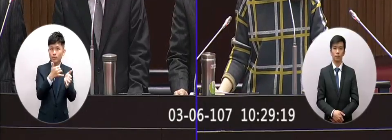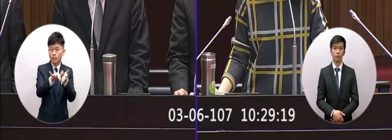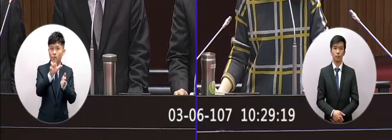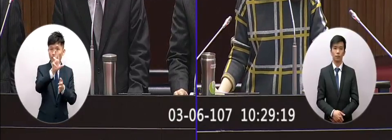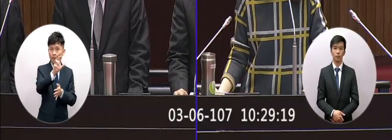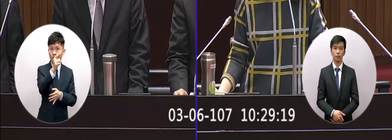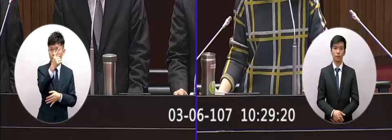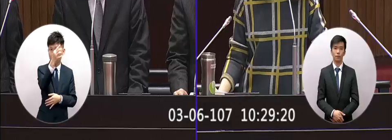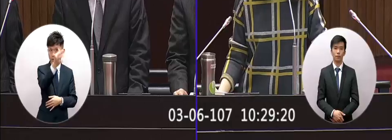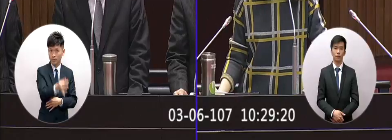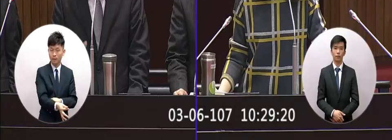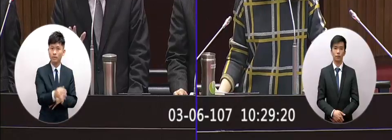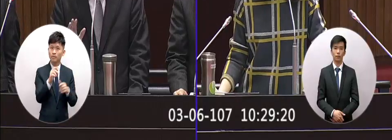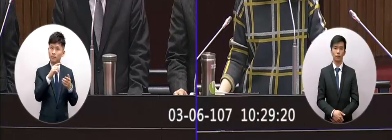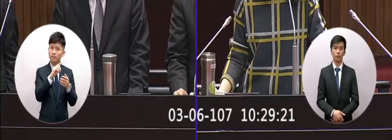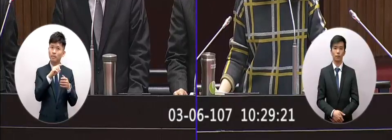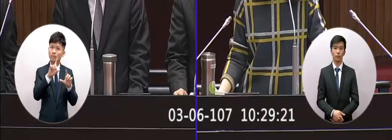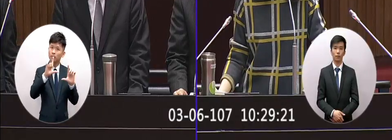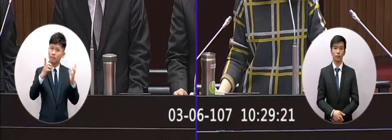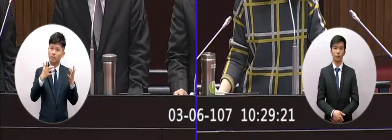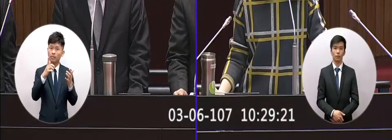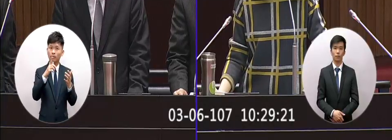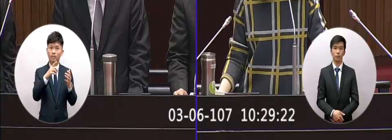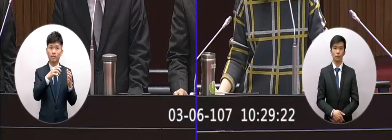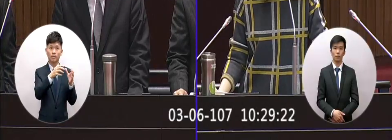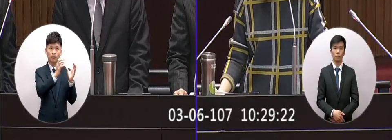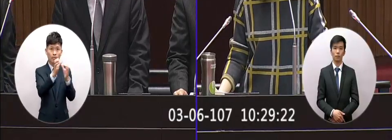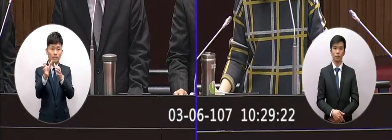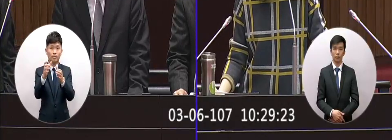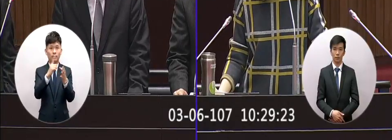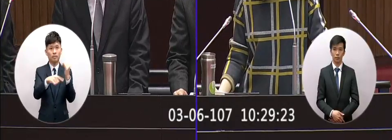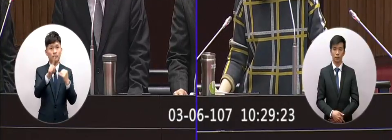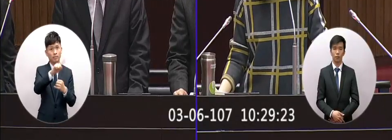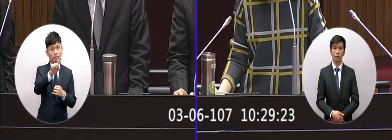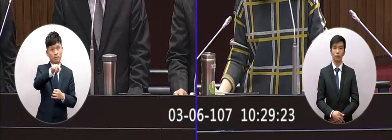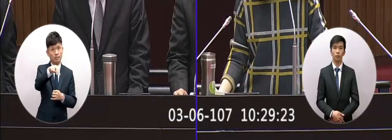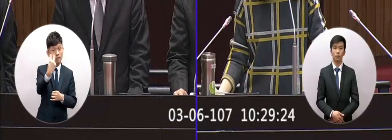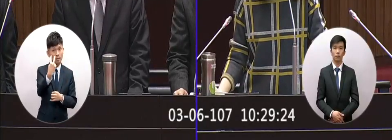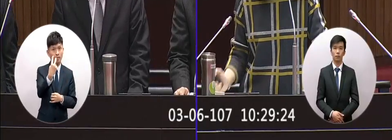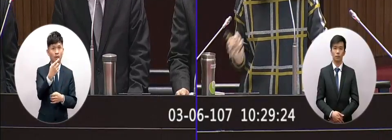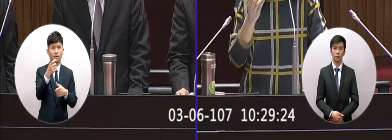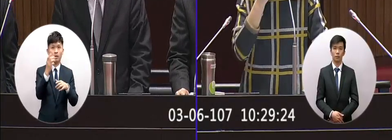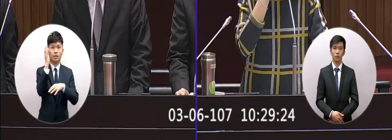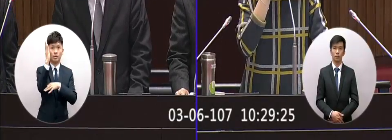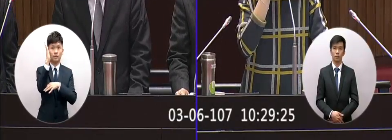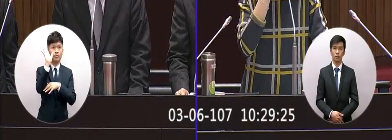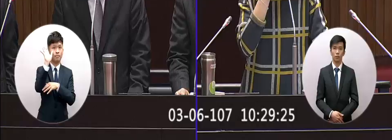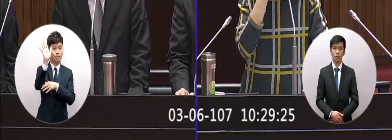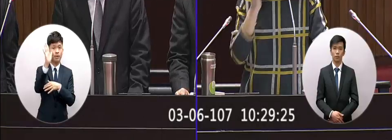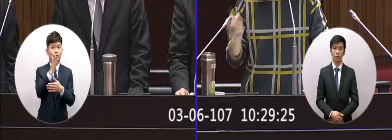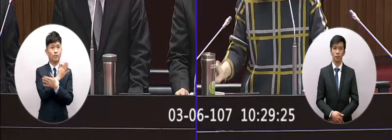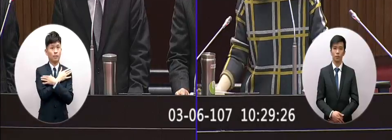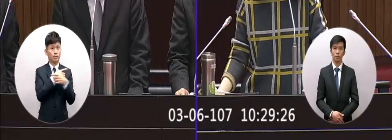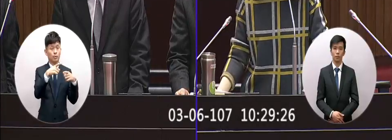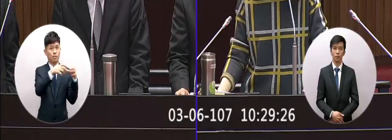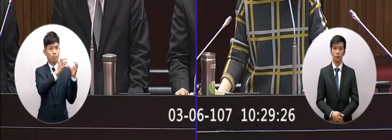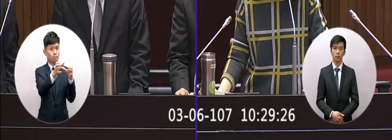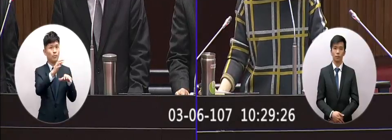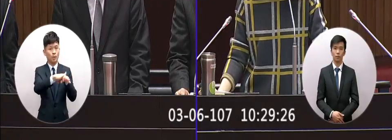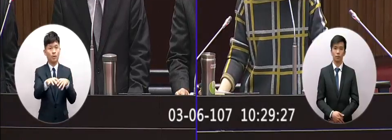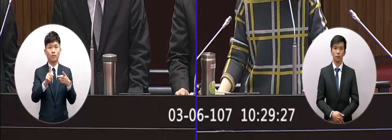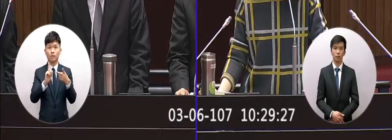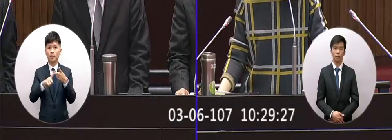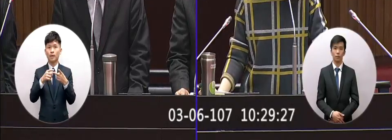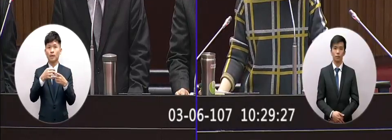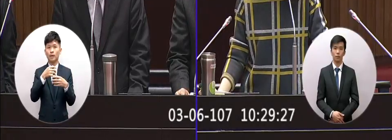有1200多所的公立的幼儿园，我们会在全台湾持续推动。那另外呢，非盈利幼